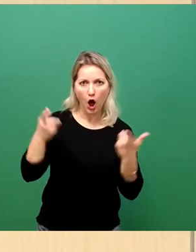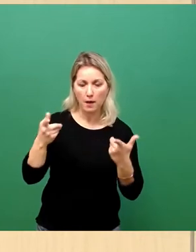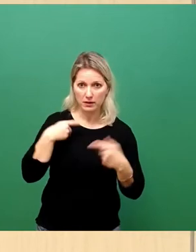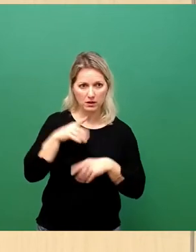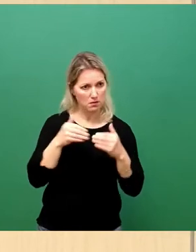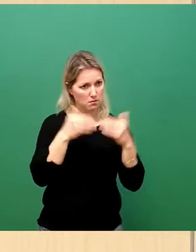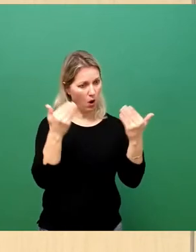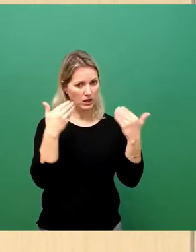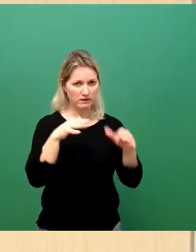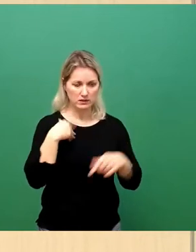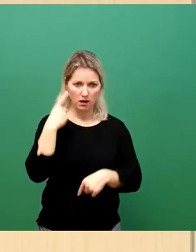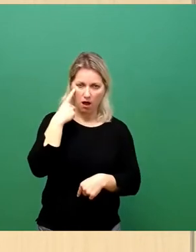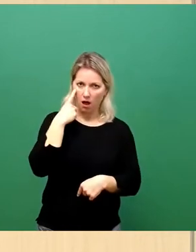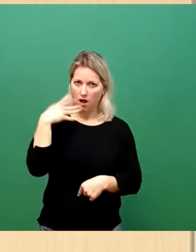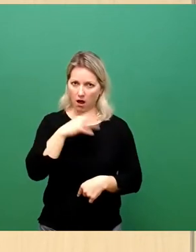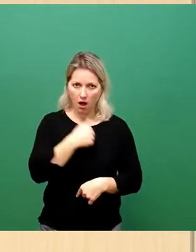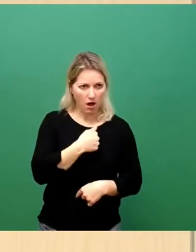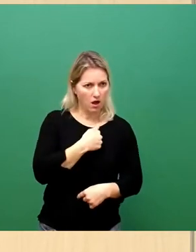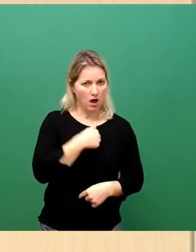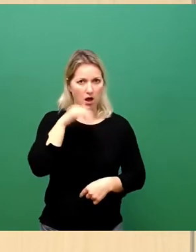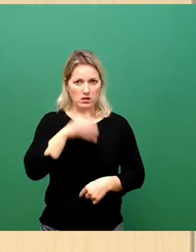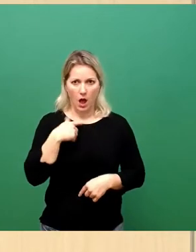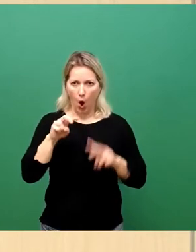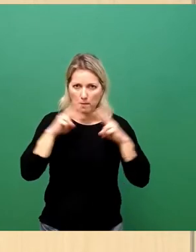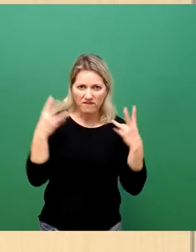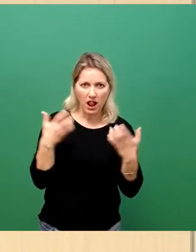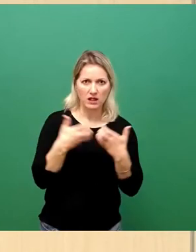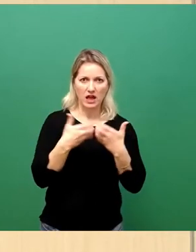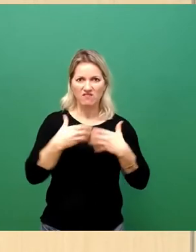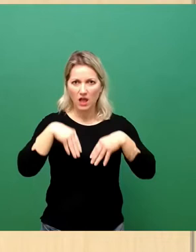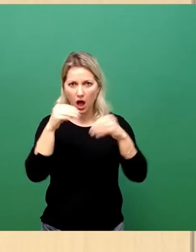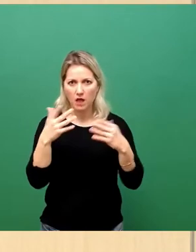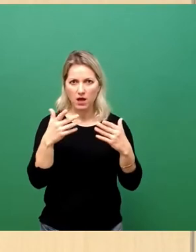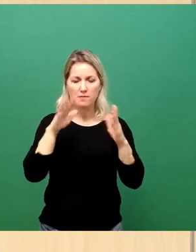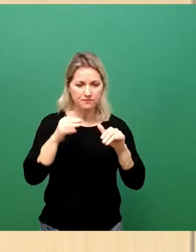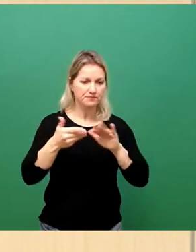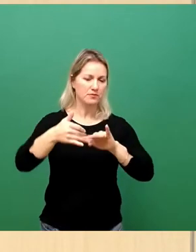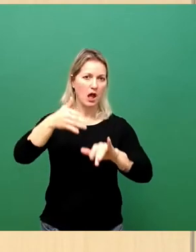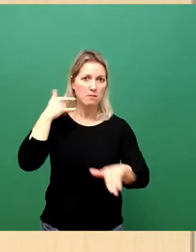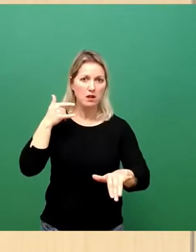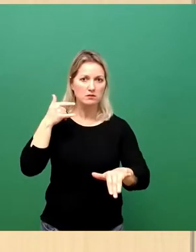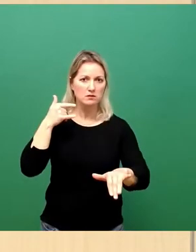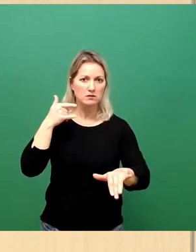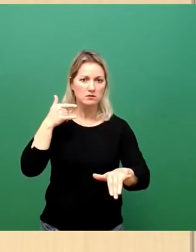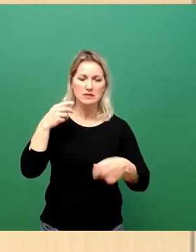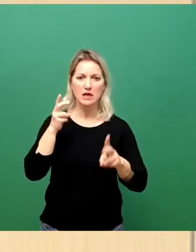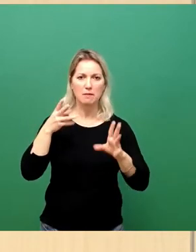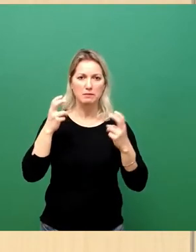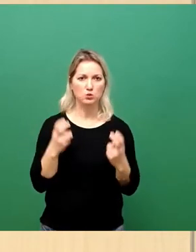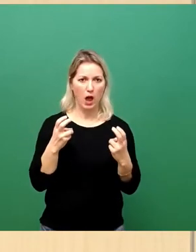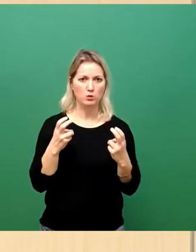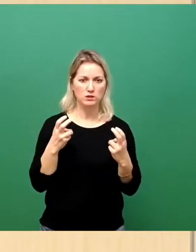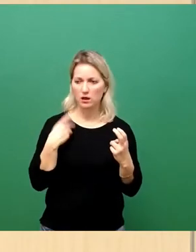Flächenbrand. Wir hatten Angst vor einem Weltkrieg. Wir sind damals spontan nicht in die Schule gegangen. Wir haben unsere Mitschülerinnen aus